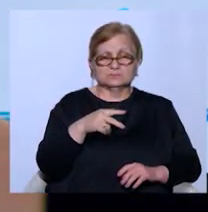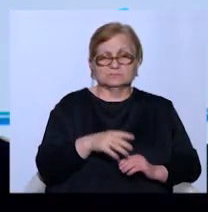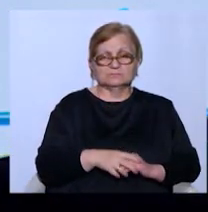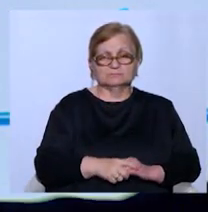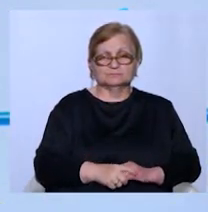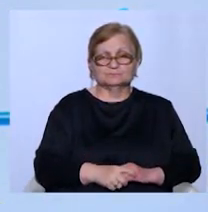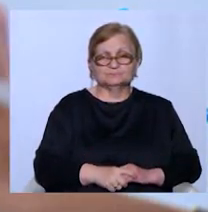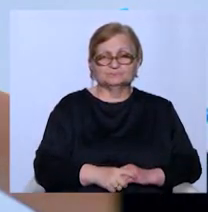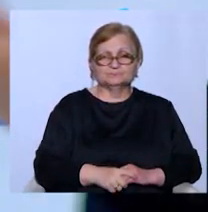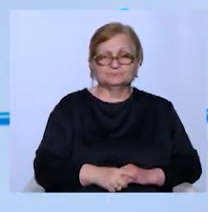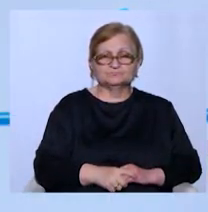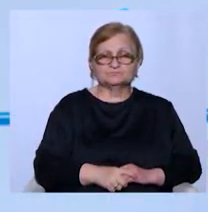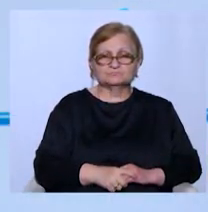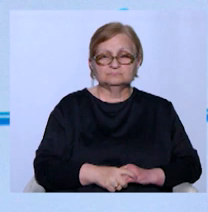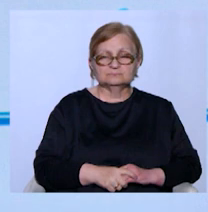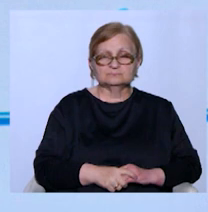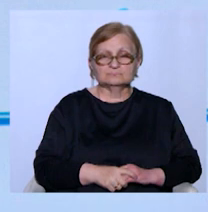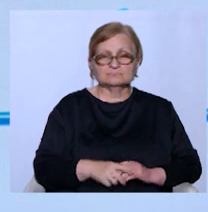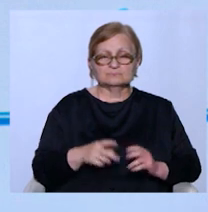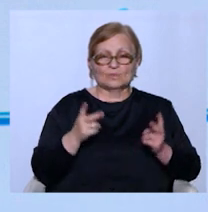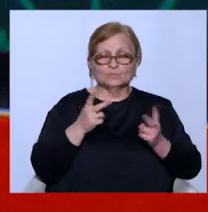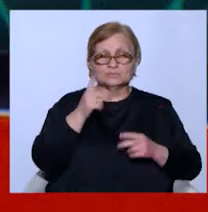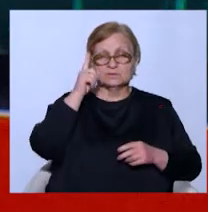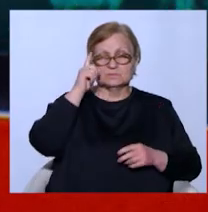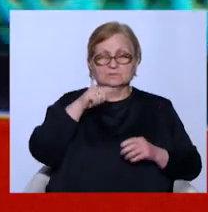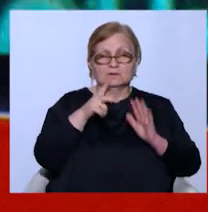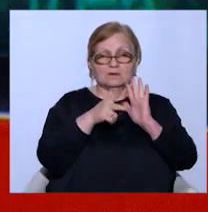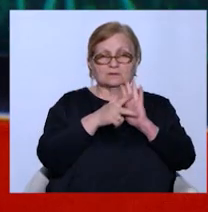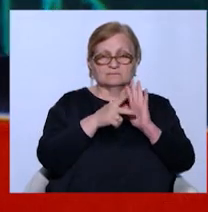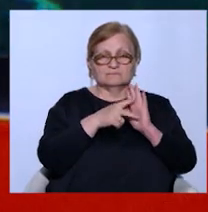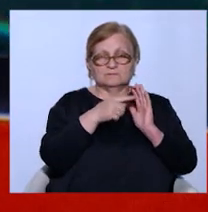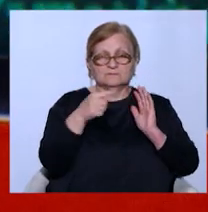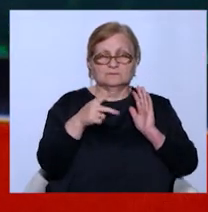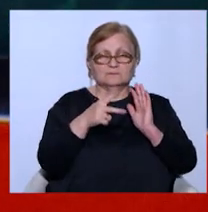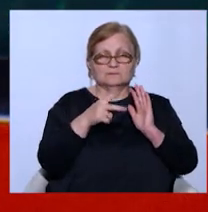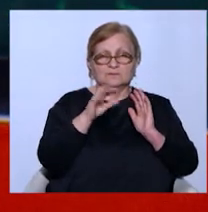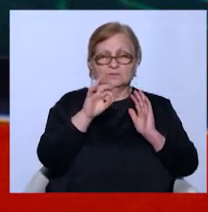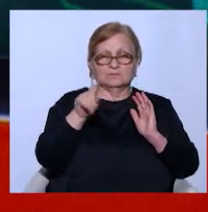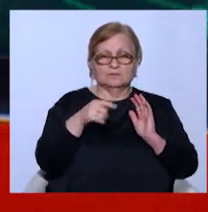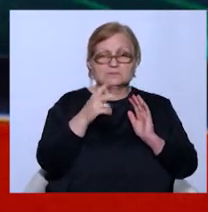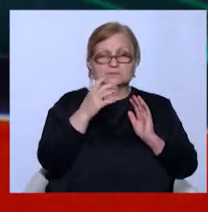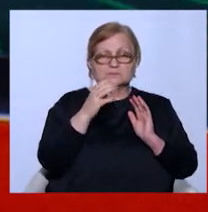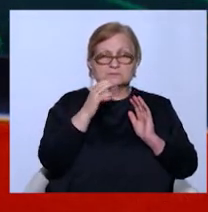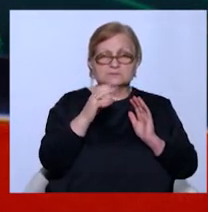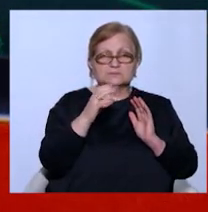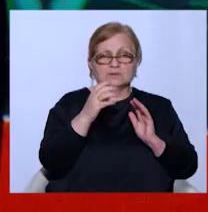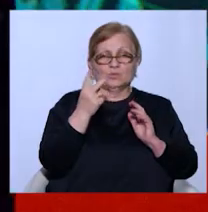ისე თქვენ ასაკში უკვე უნდა იცოდეთ რომ 8 შეფარდებული C-თან რო არის 0.4, C უდრის